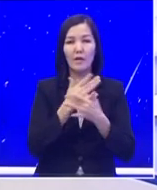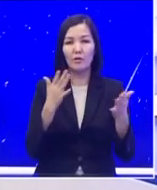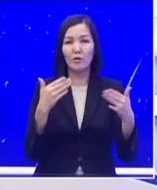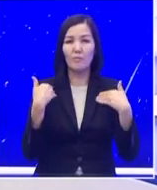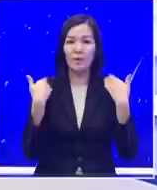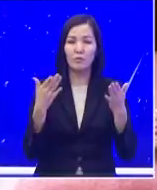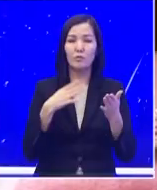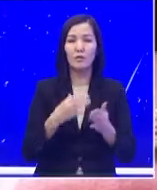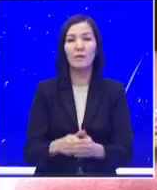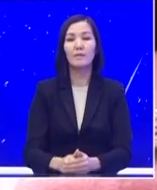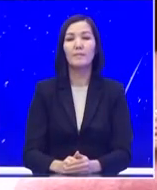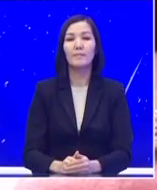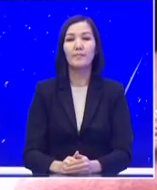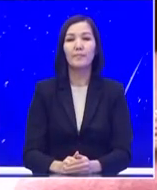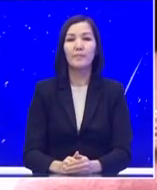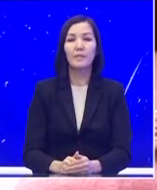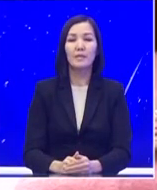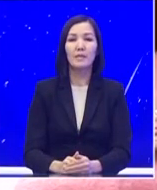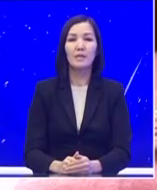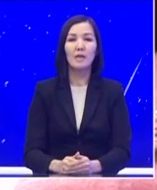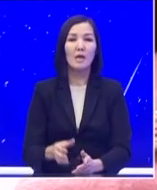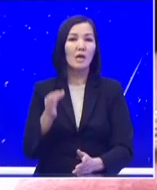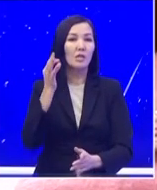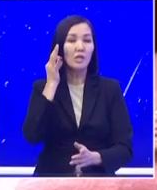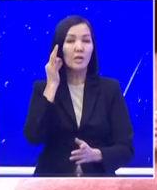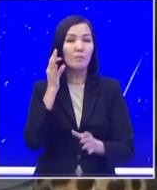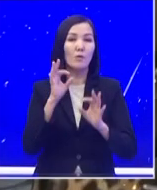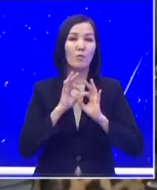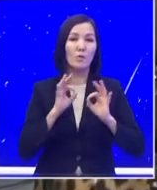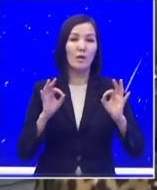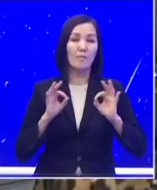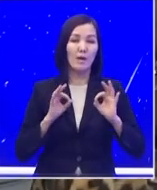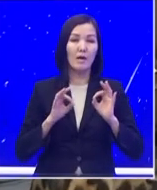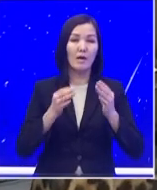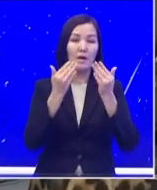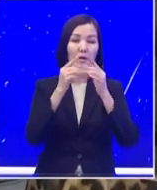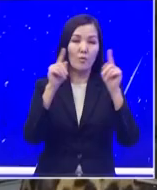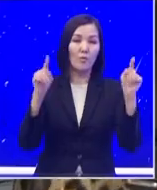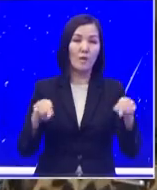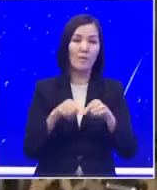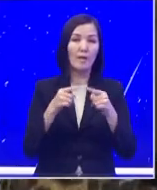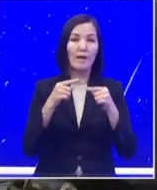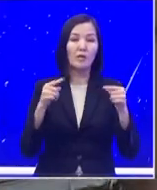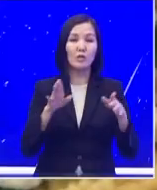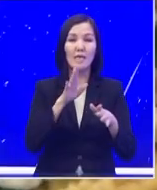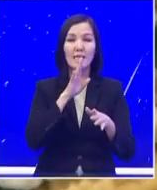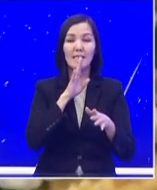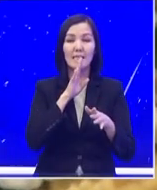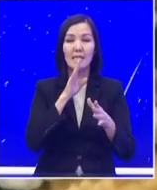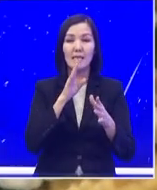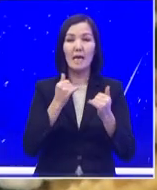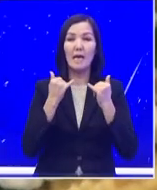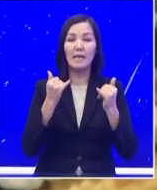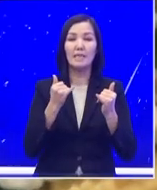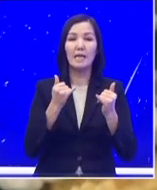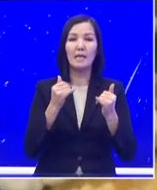ұсынды. Шашпа, моншақ, сырға, камзол, орамал. Көркемөнер галереясында өткен көрмеде қыз келіншектерге керекті